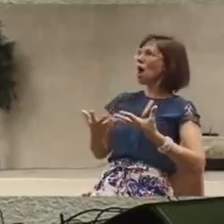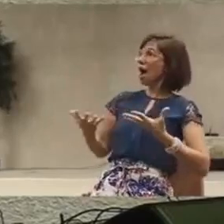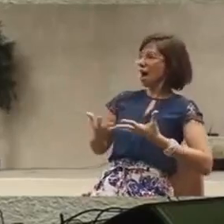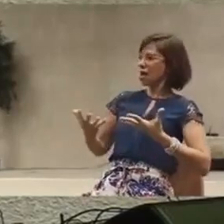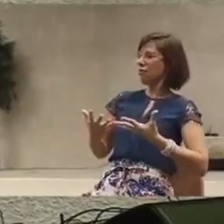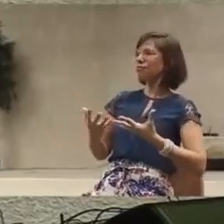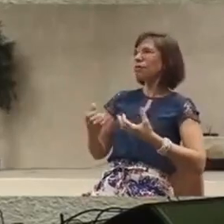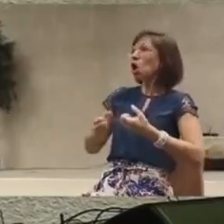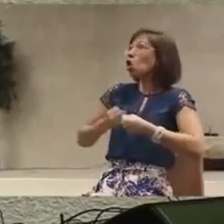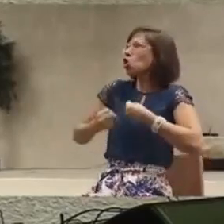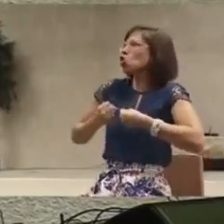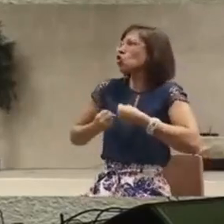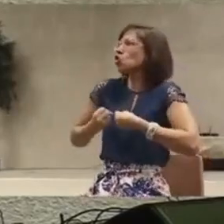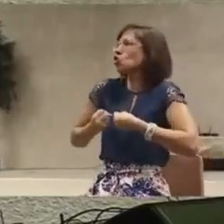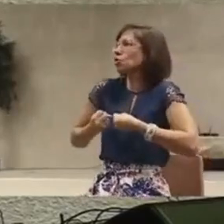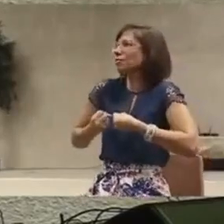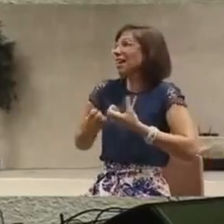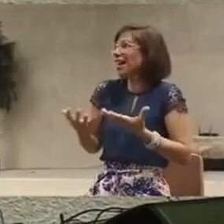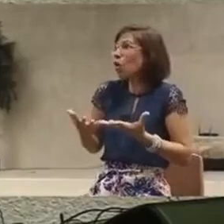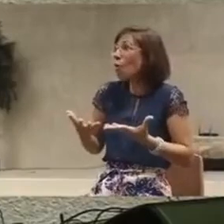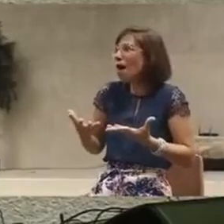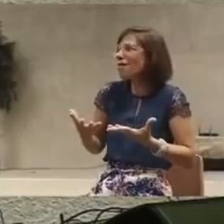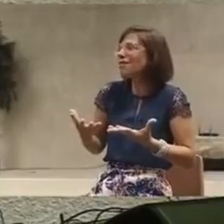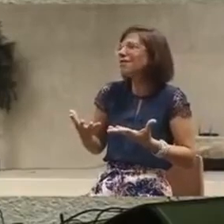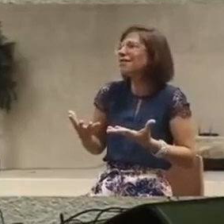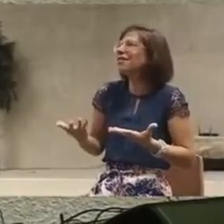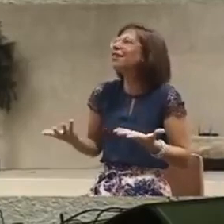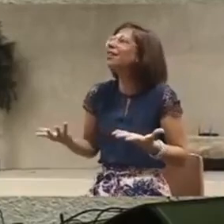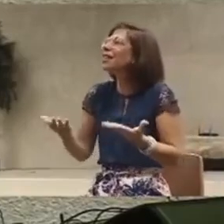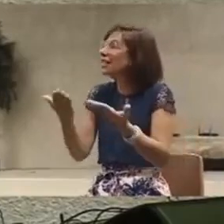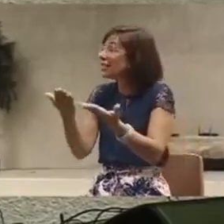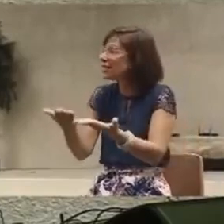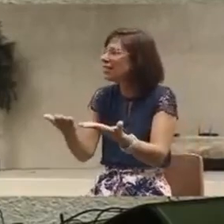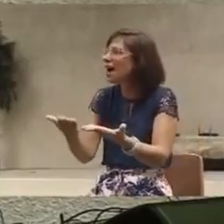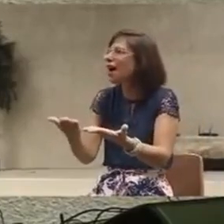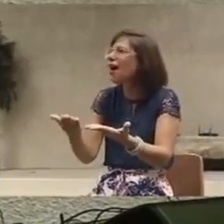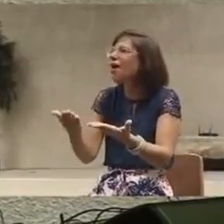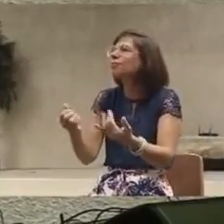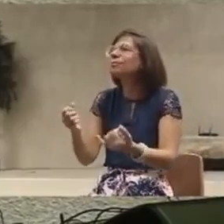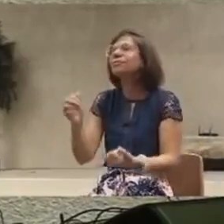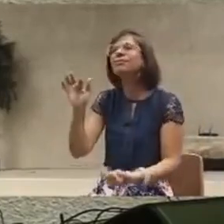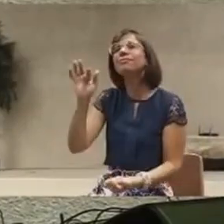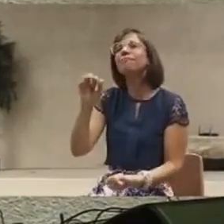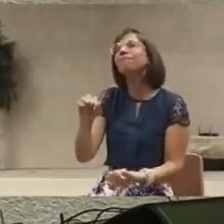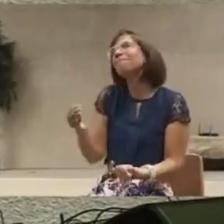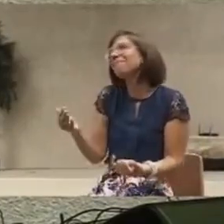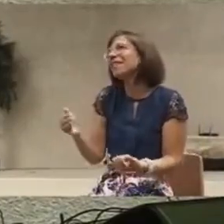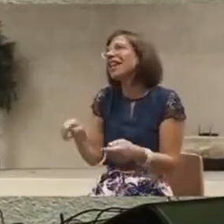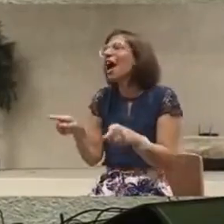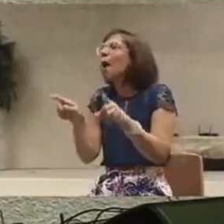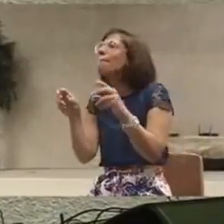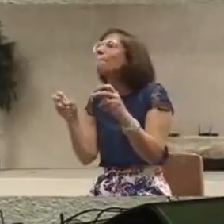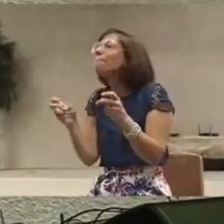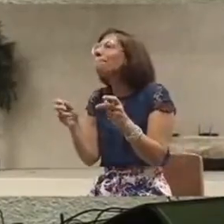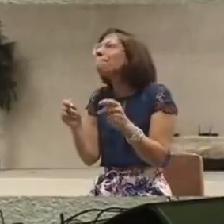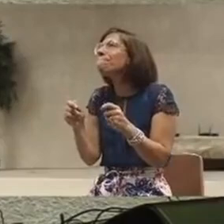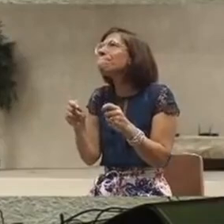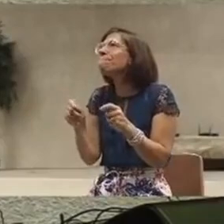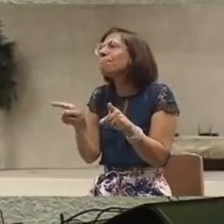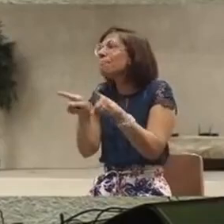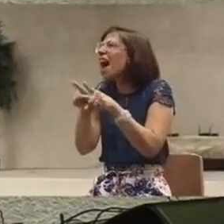c'est aussi un test. C'est aussi une épreuve. Et comme le soleil peut faire fondre le